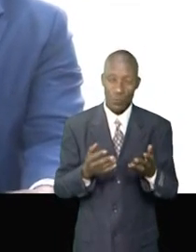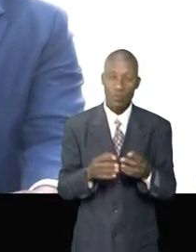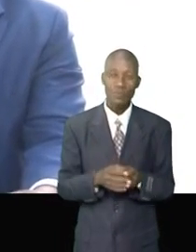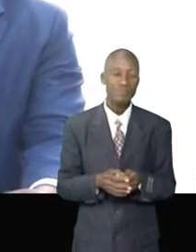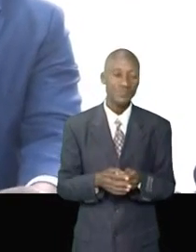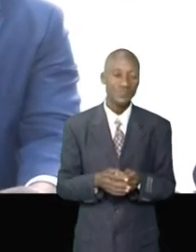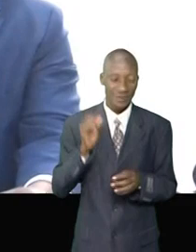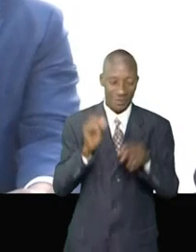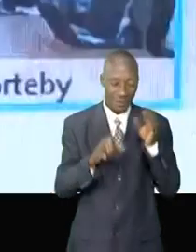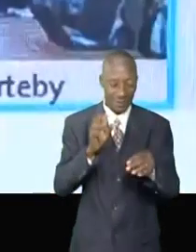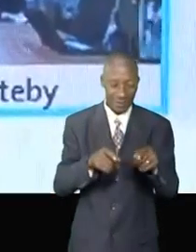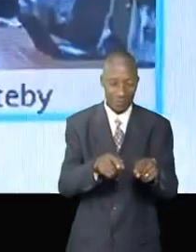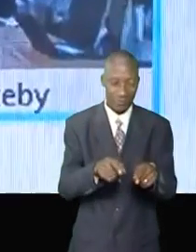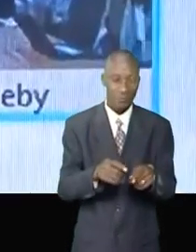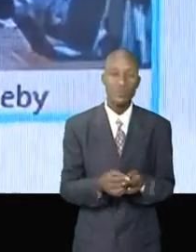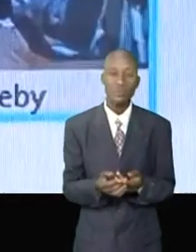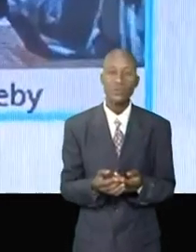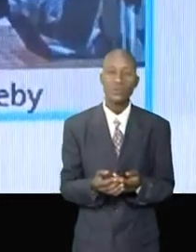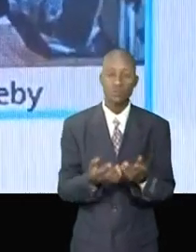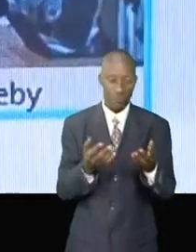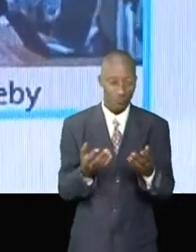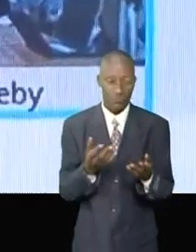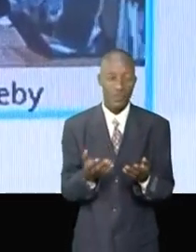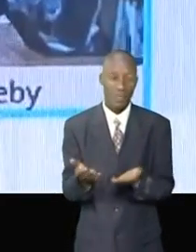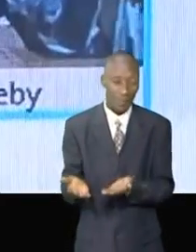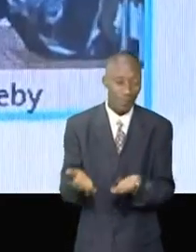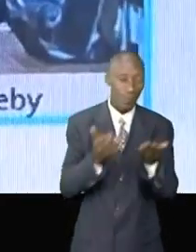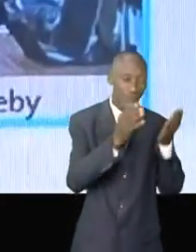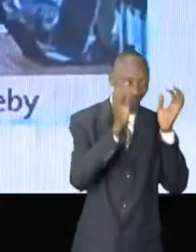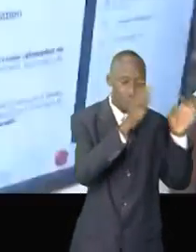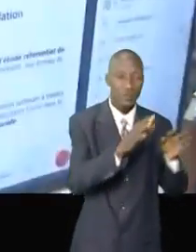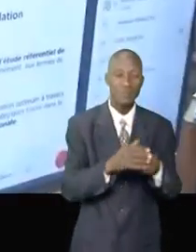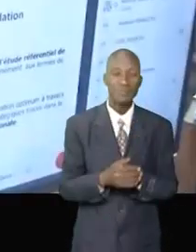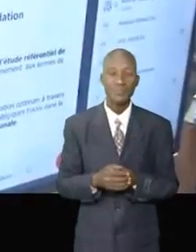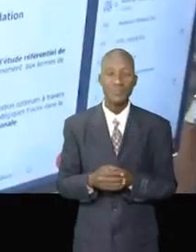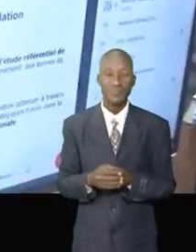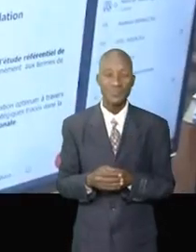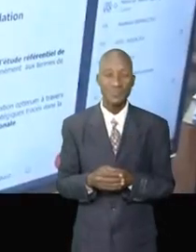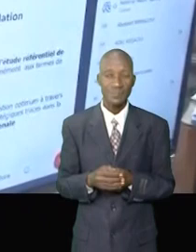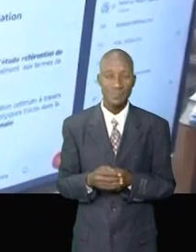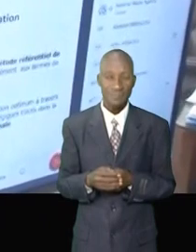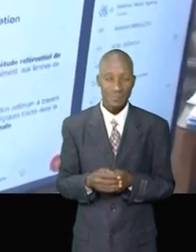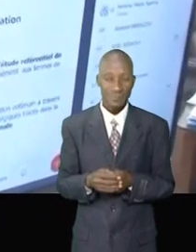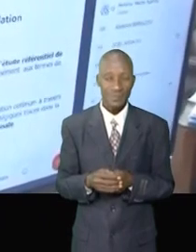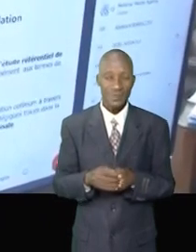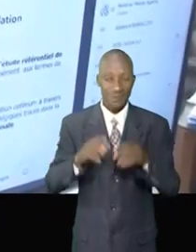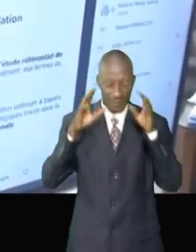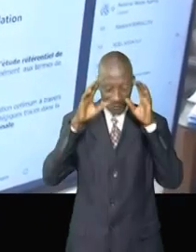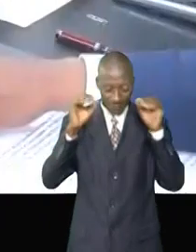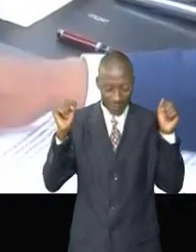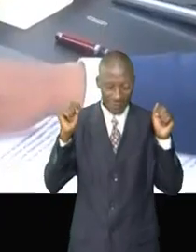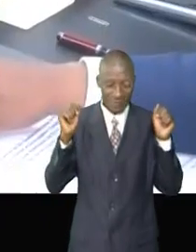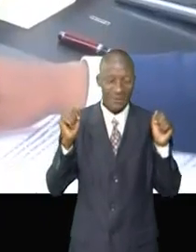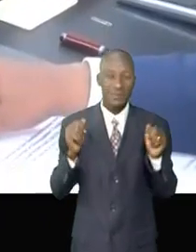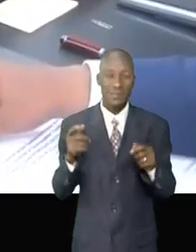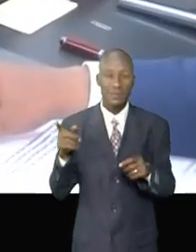des objectifs communs. En moyenne échéance, comme le veut le chef de l'État, Félix-Antoine Tshisekedi Tshilombo, le système national intégré